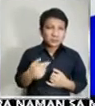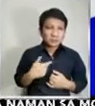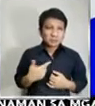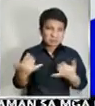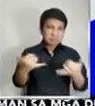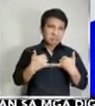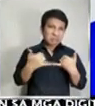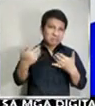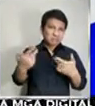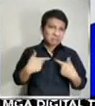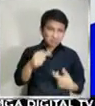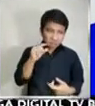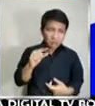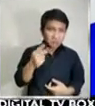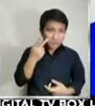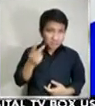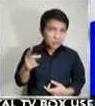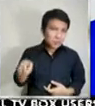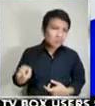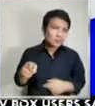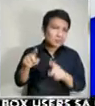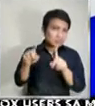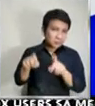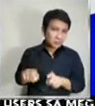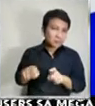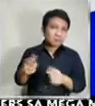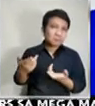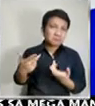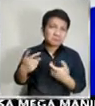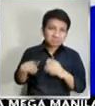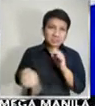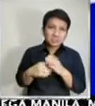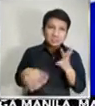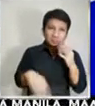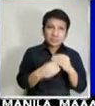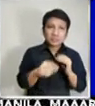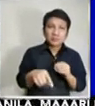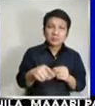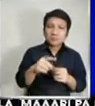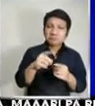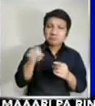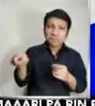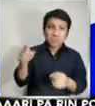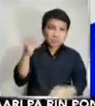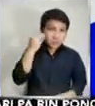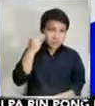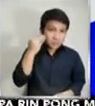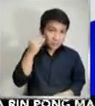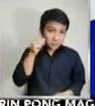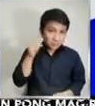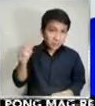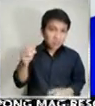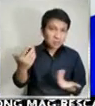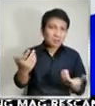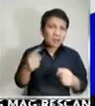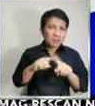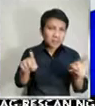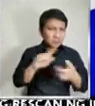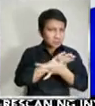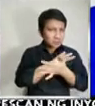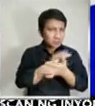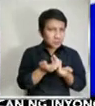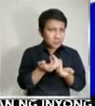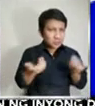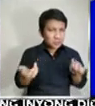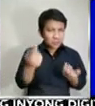ang na-trace sa test, bagay na sinagundahan ni Health Undersecretary Maria Rosario Berhere. Pero bilang pag-iingat, ia-isolate niya ulit